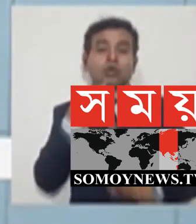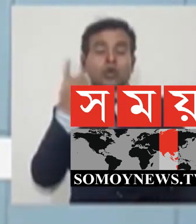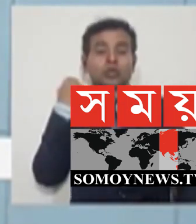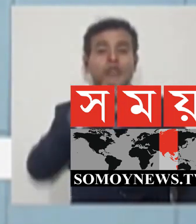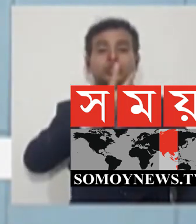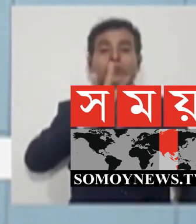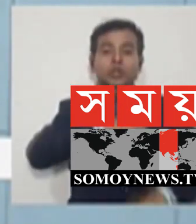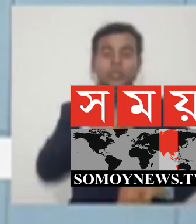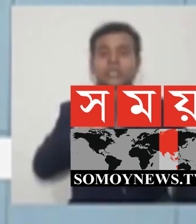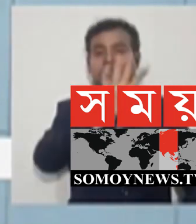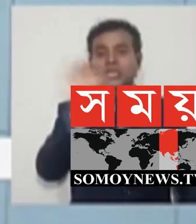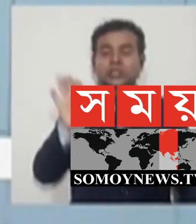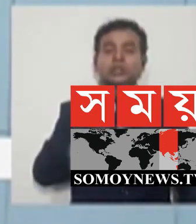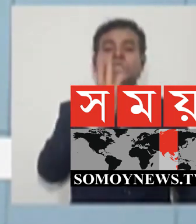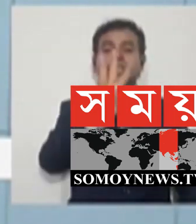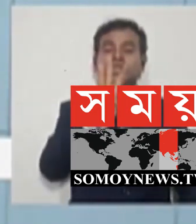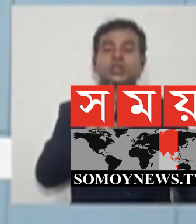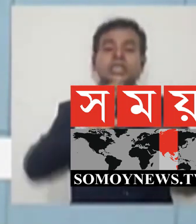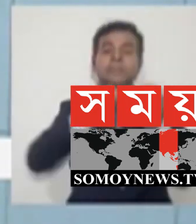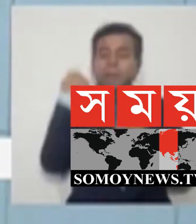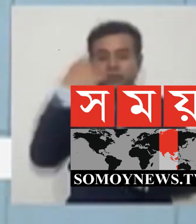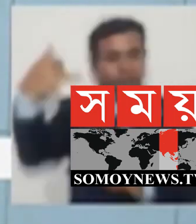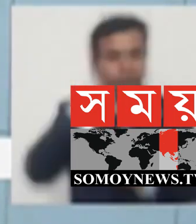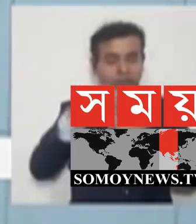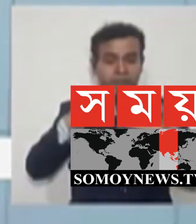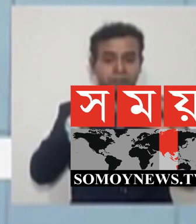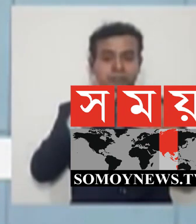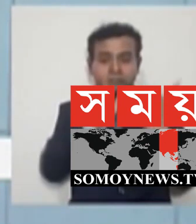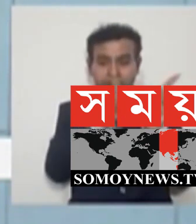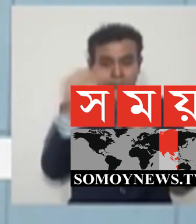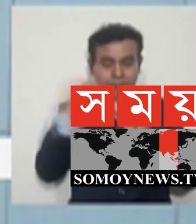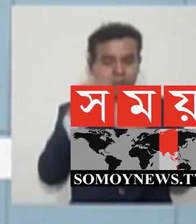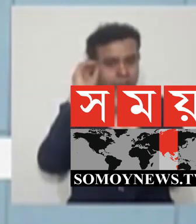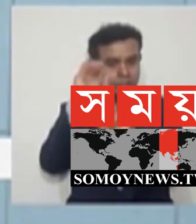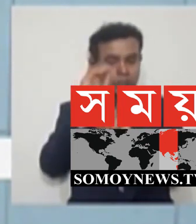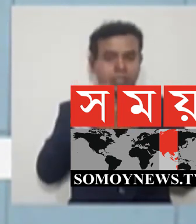স্বাস্থ্য পরামর্শ দেওয়া হয়েছে এবং এ পর্যন্ত সকল অ্যাপ ব্যবহার করে